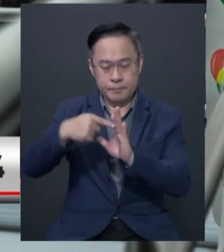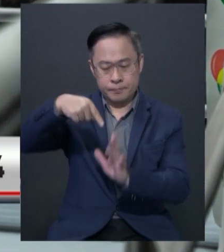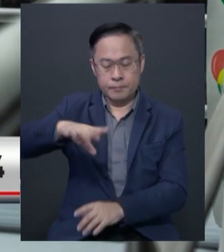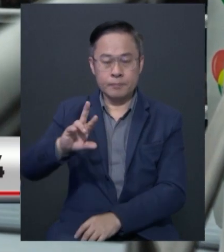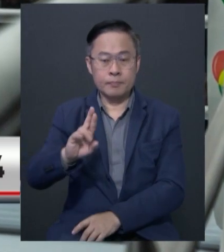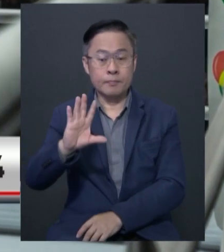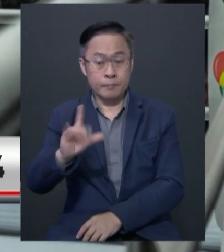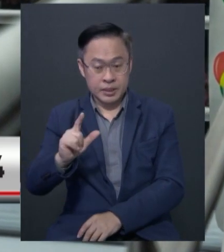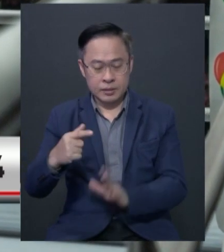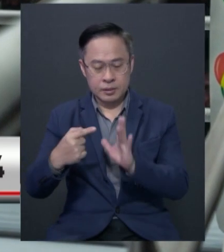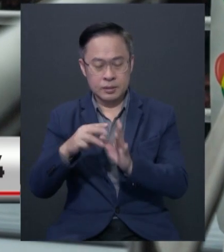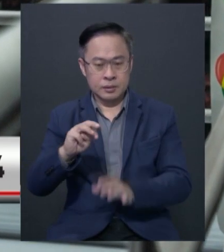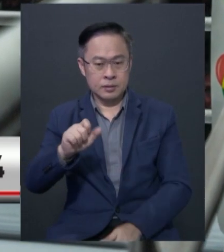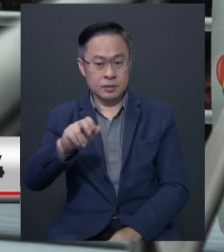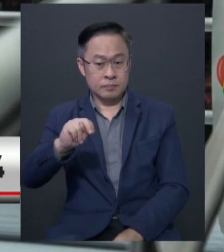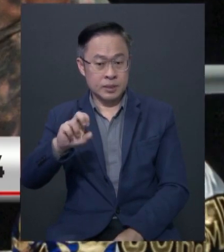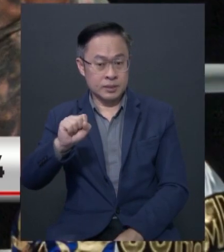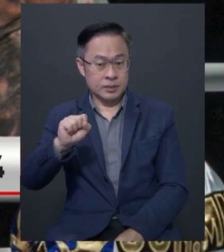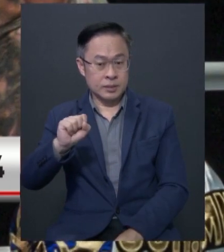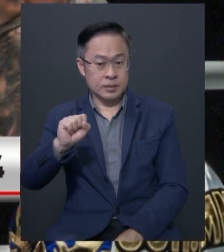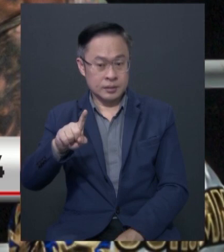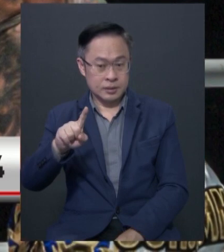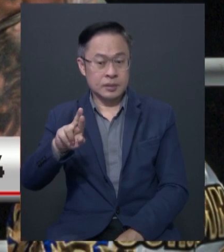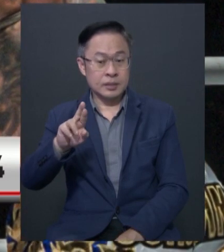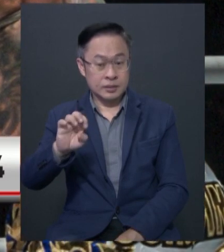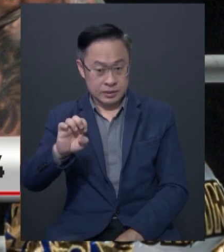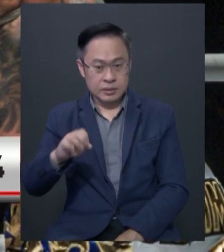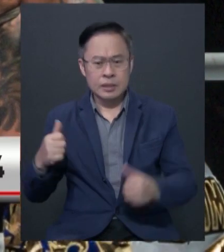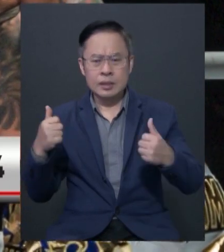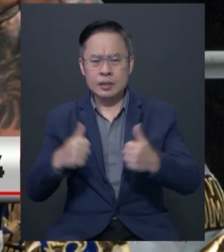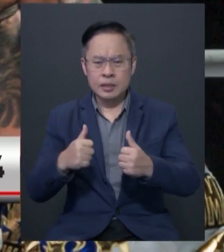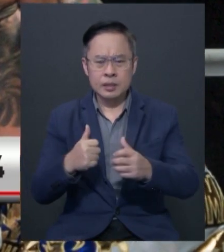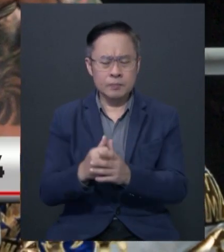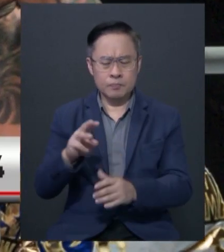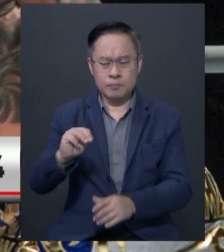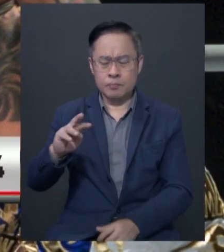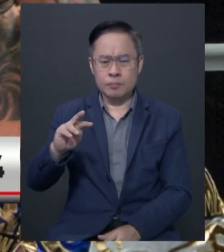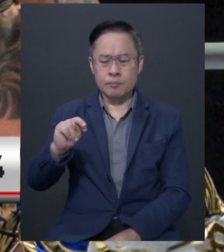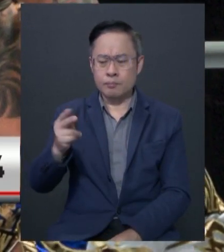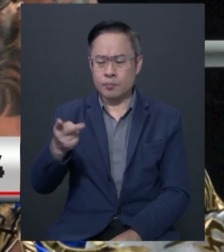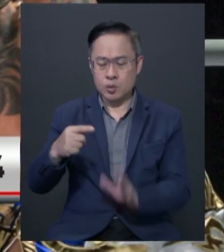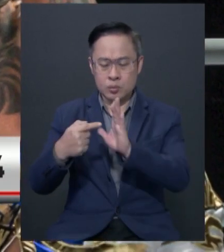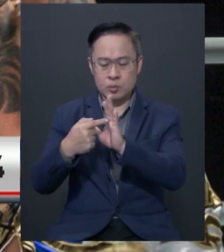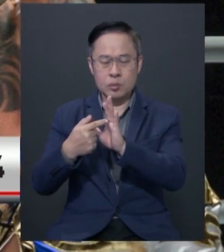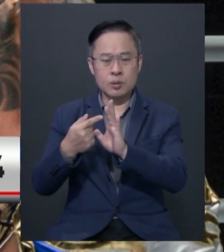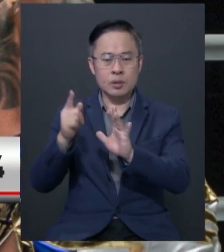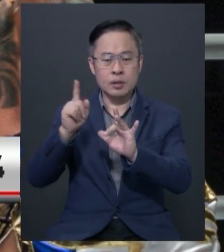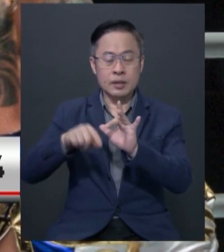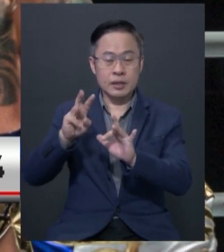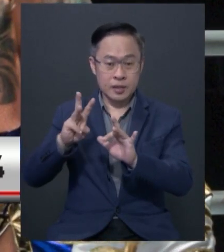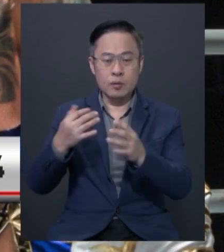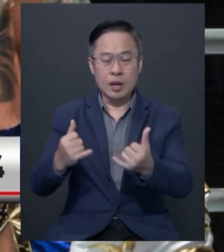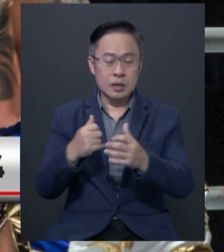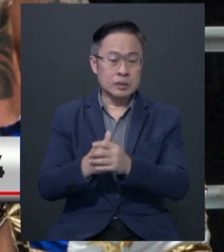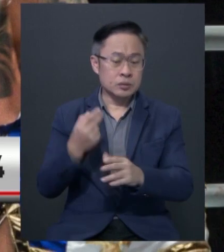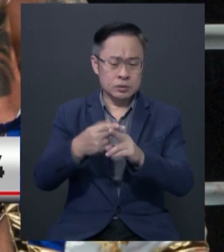แก้มือกับมงคลแก้วสสมหมายนะครับเป็นมวยข่าวจอมอันตรายอีก 1คนนะครับซึ่งเพชรเมืองศรีเนี่ยเคยแพ้คะแนนมาแล้วเมื่อ